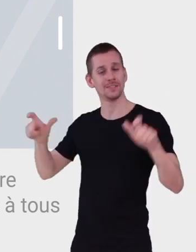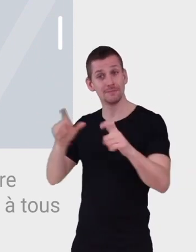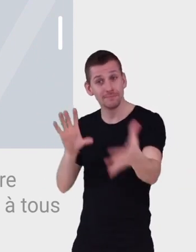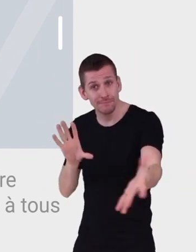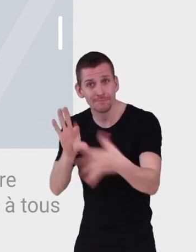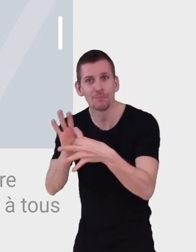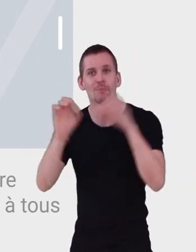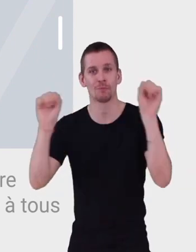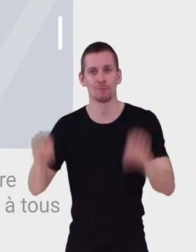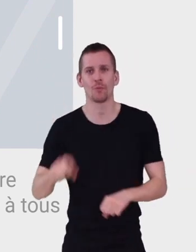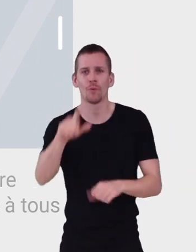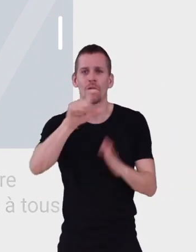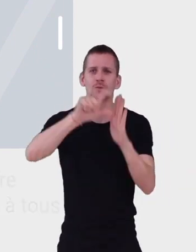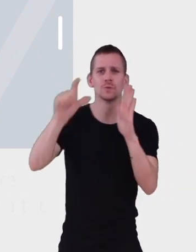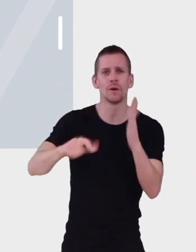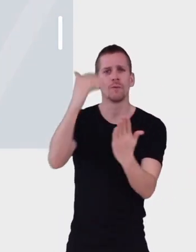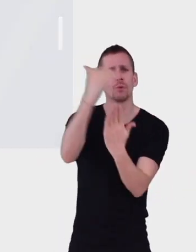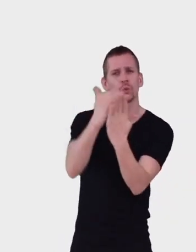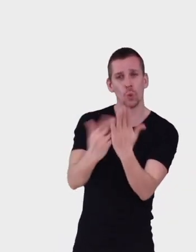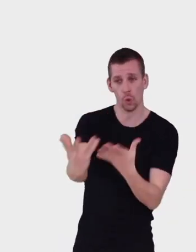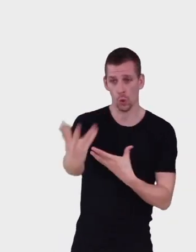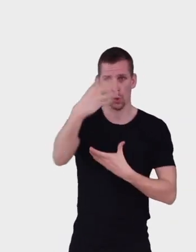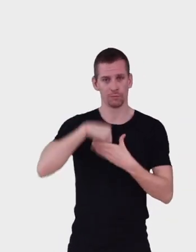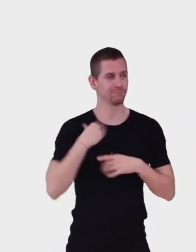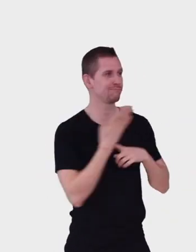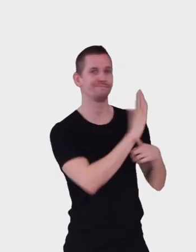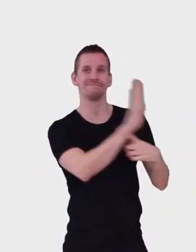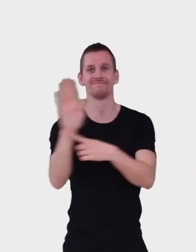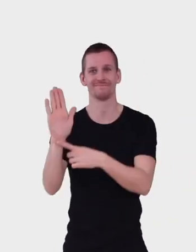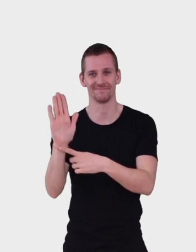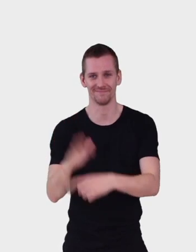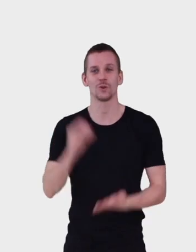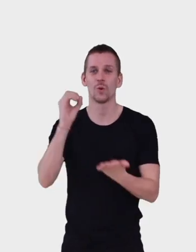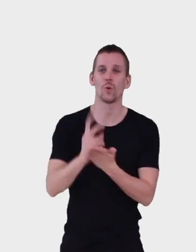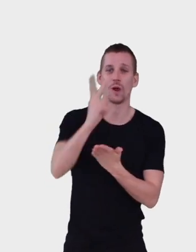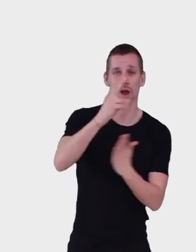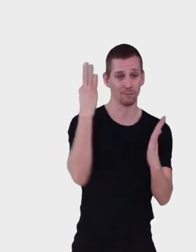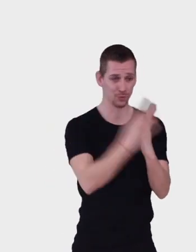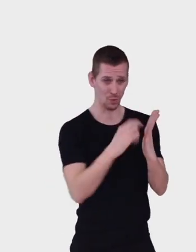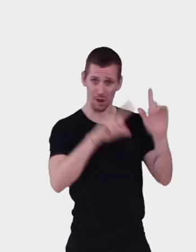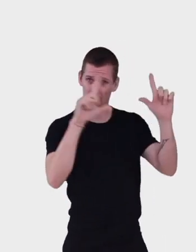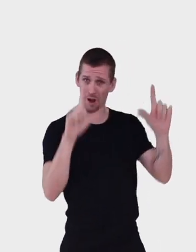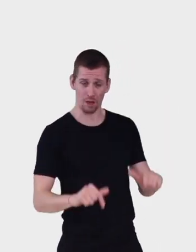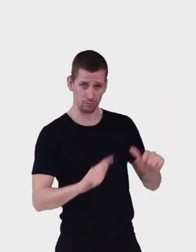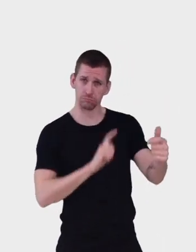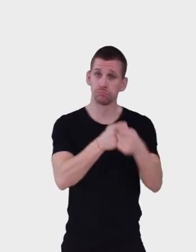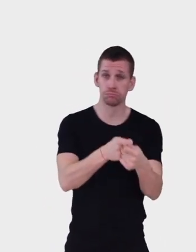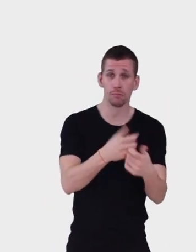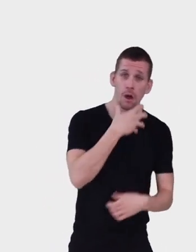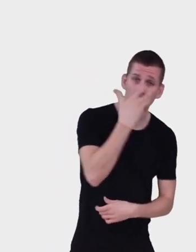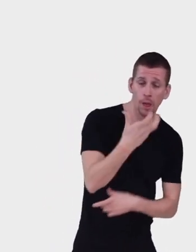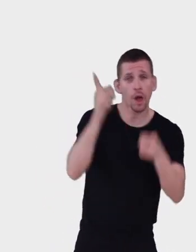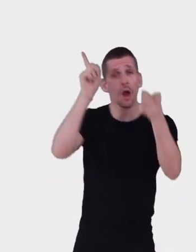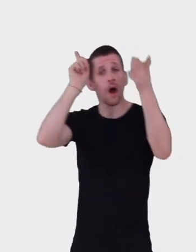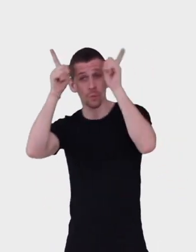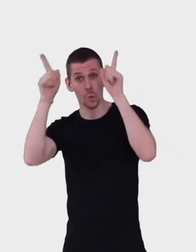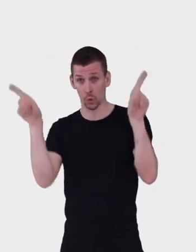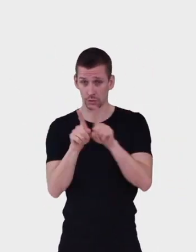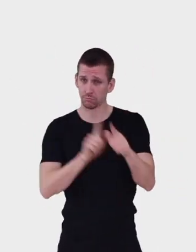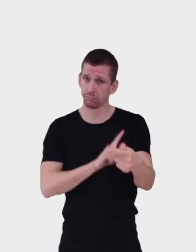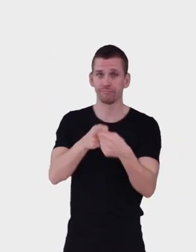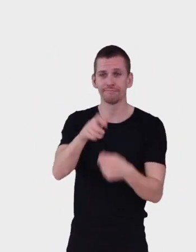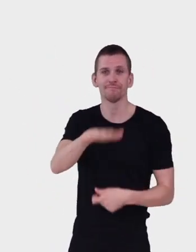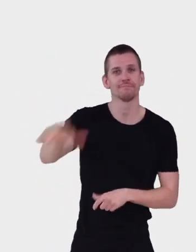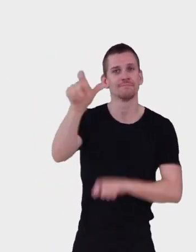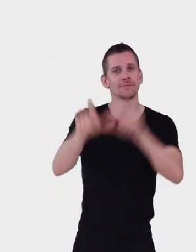votre menu accessible à tous. Ici OK est disponible sur iPhone et Android. Disponible pour les personnes déficientes visuelles